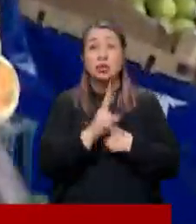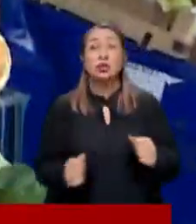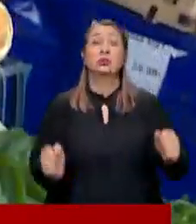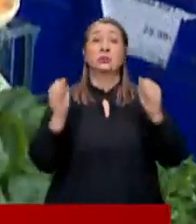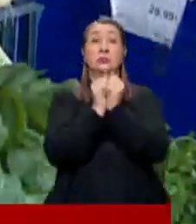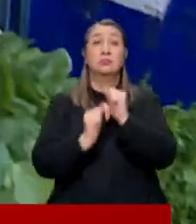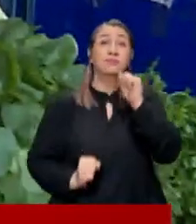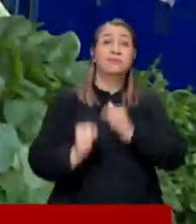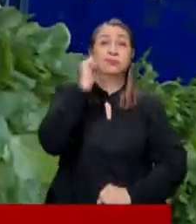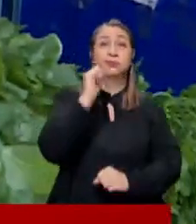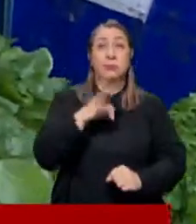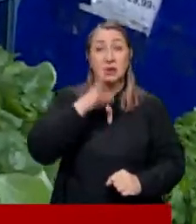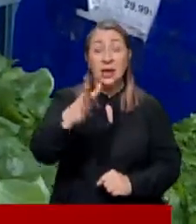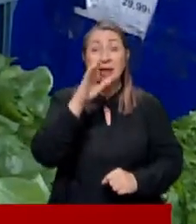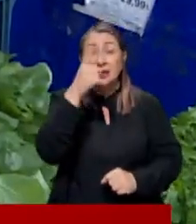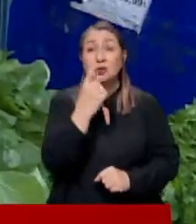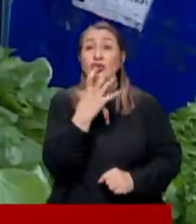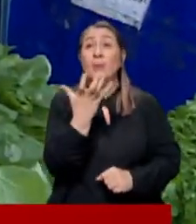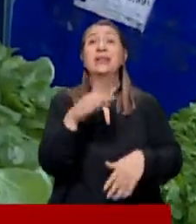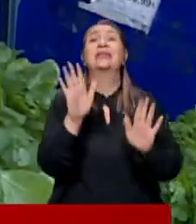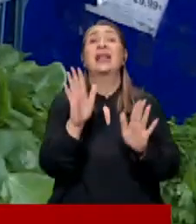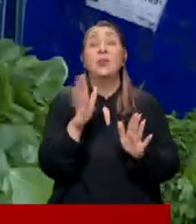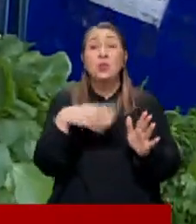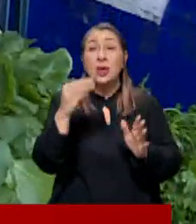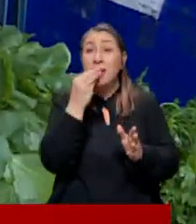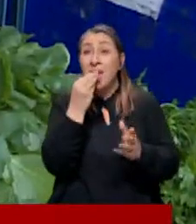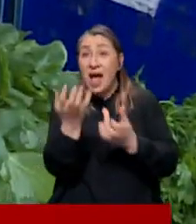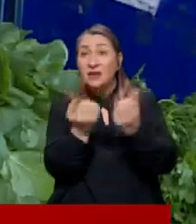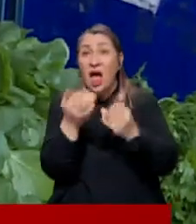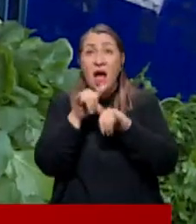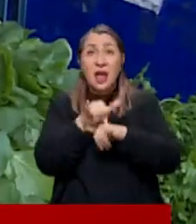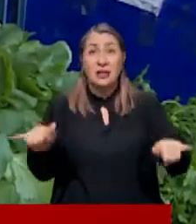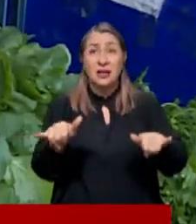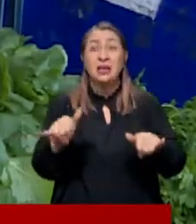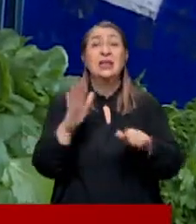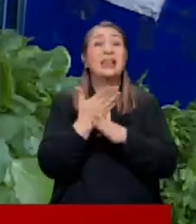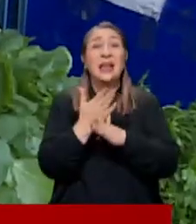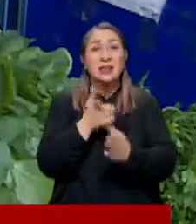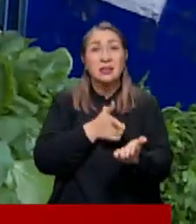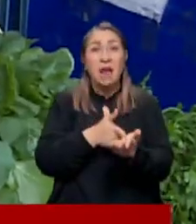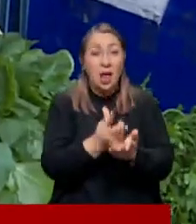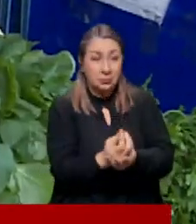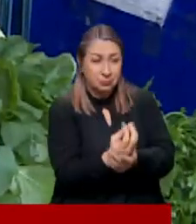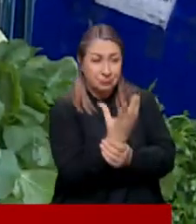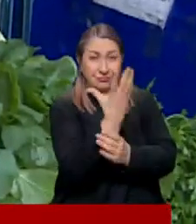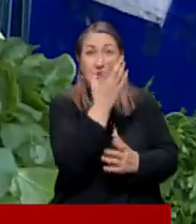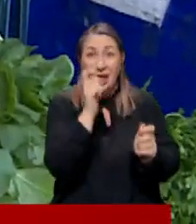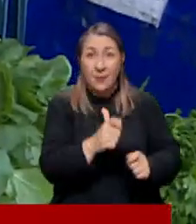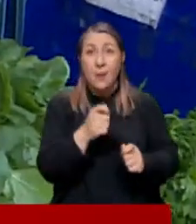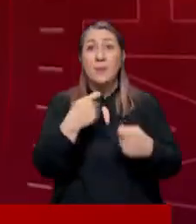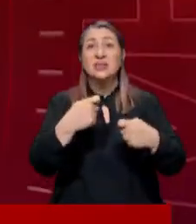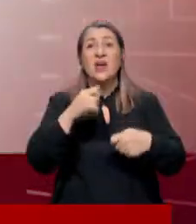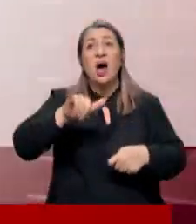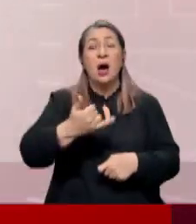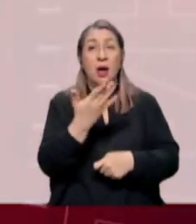%200'ün üstünde artış var. Üstelik sadece domateste değil, tüm gıda ürünlerinde durum aynı. Çünkü tarlada yetiştirilirken